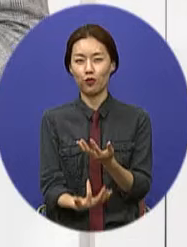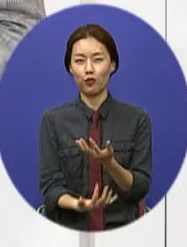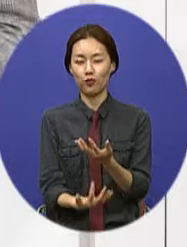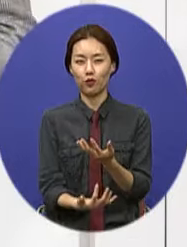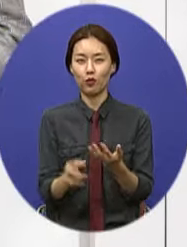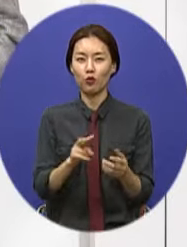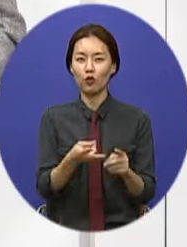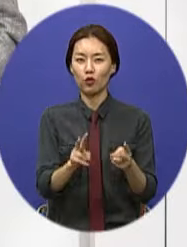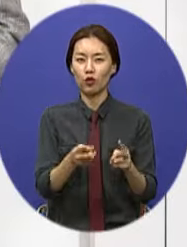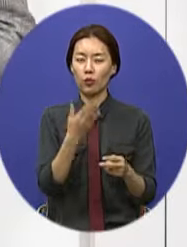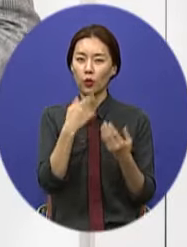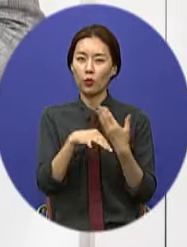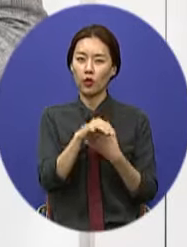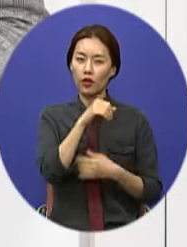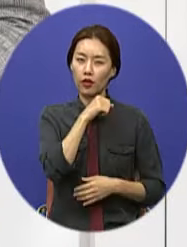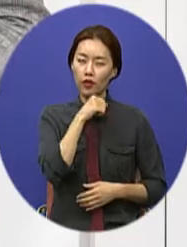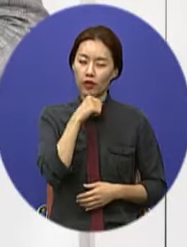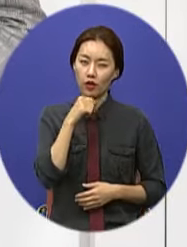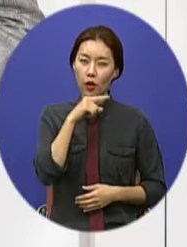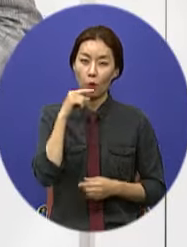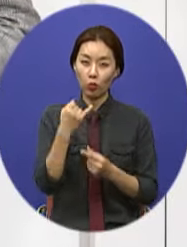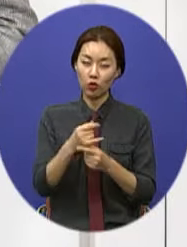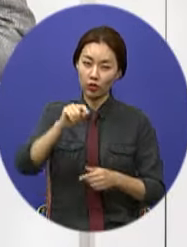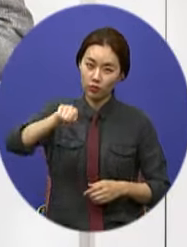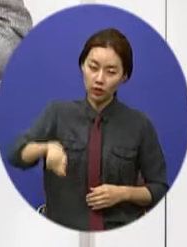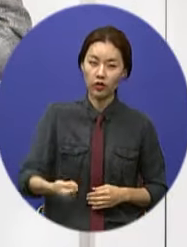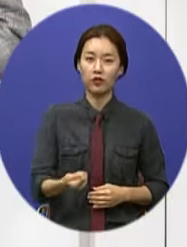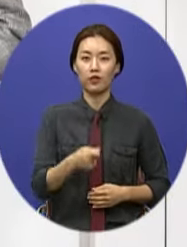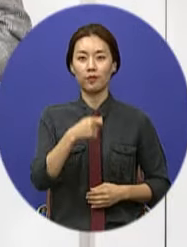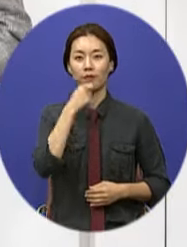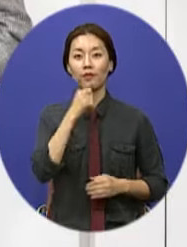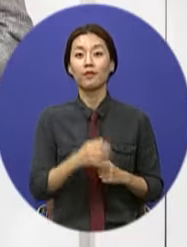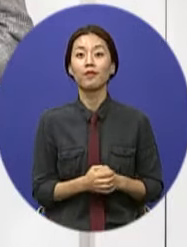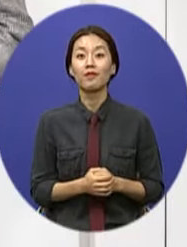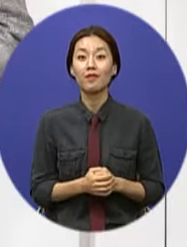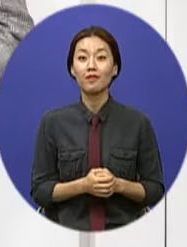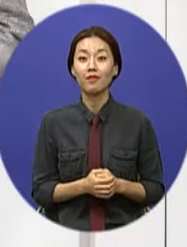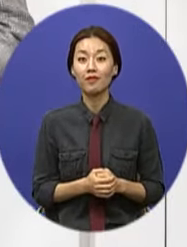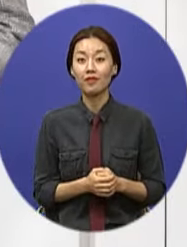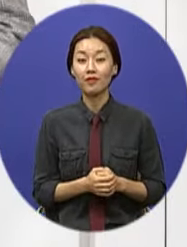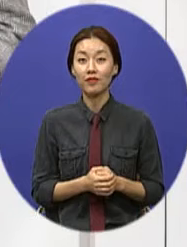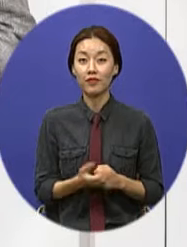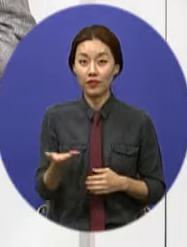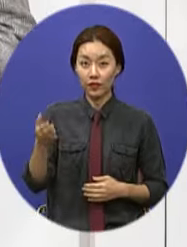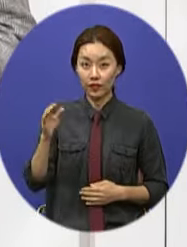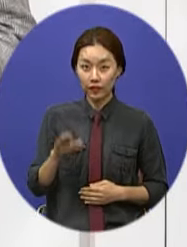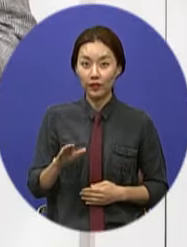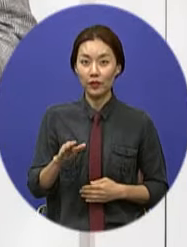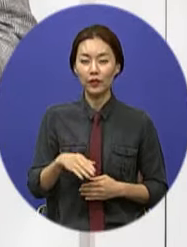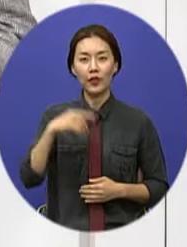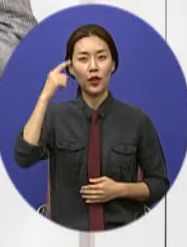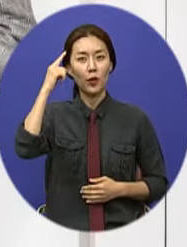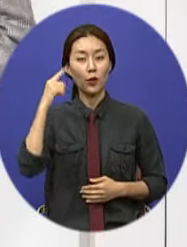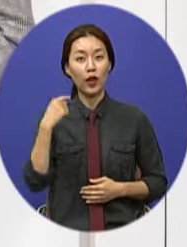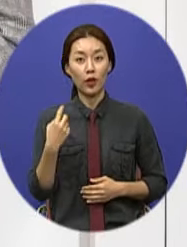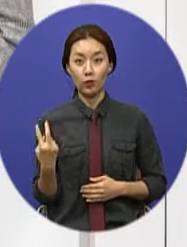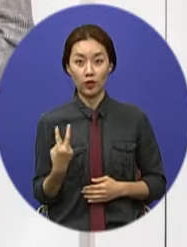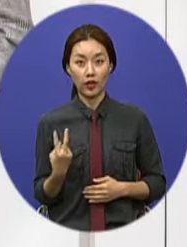그냥 구워서 먹으면 고추장 턱 찍어가지고 먹으면 그 맛이 맞아. 기가 막힌다. 어머니. 네. 근데 왜 예.